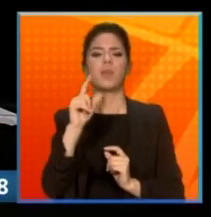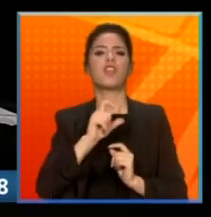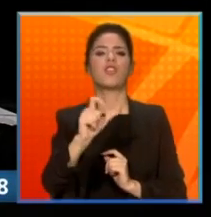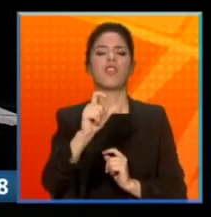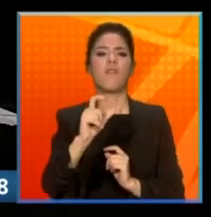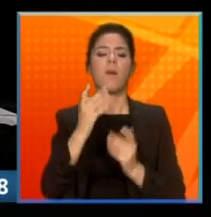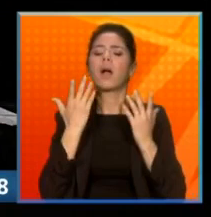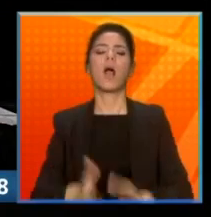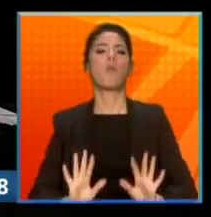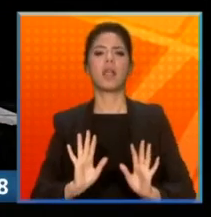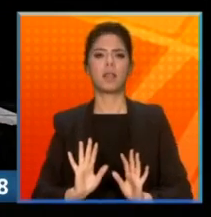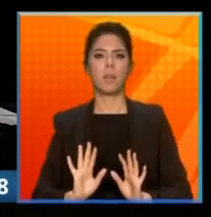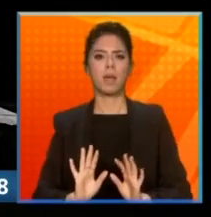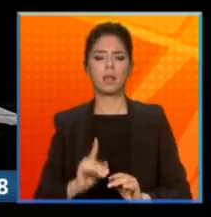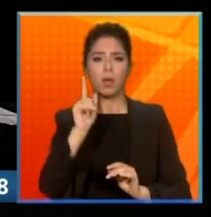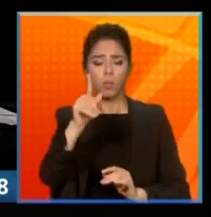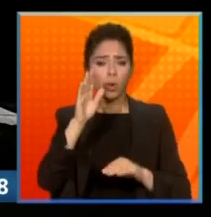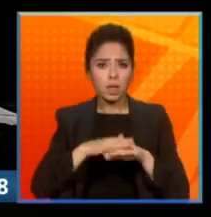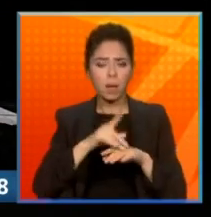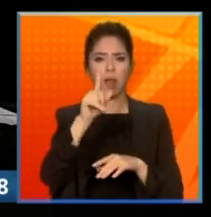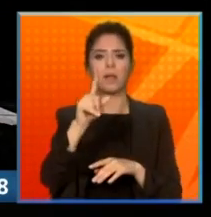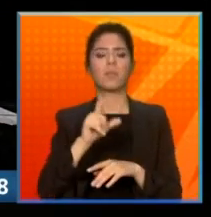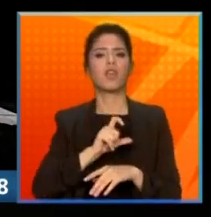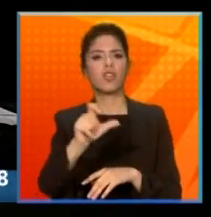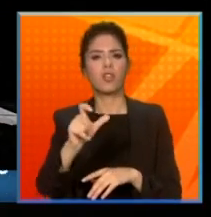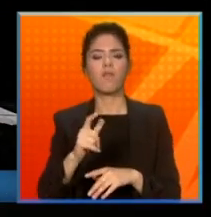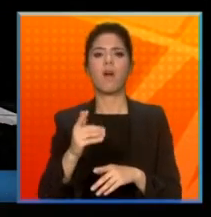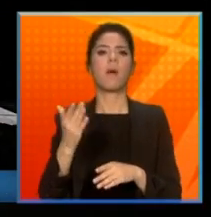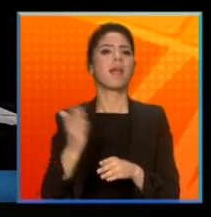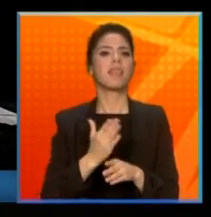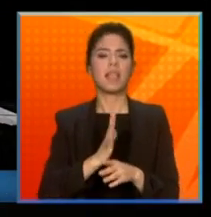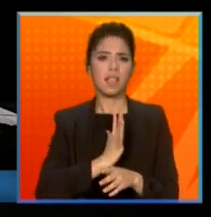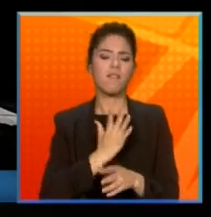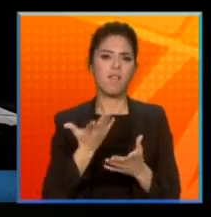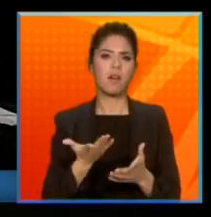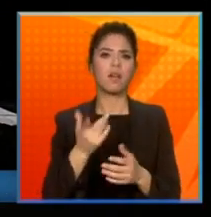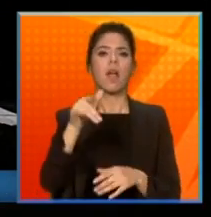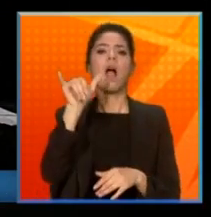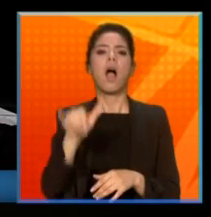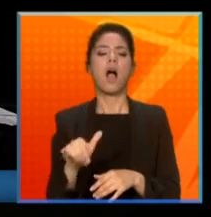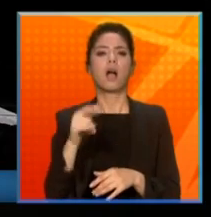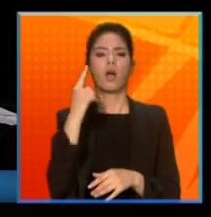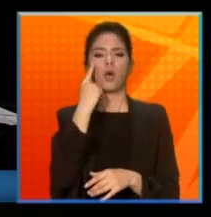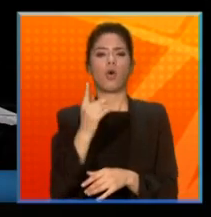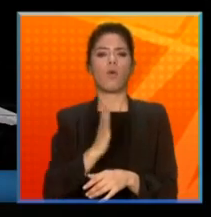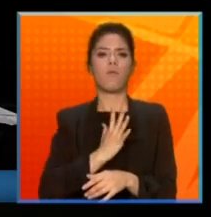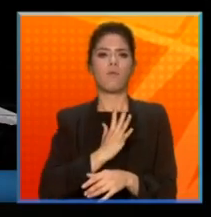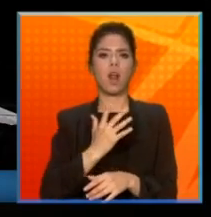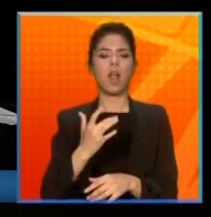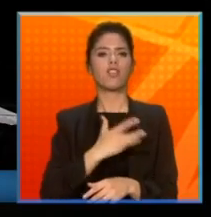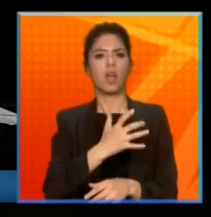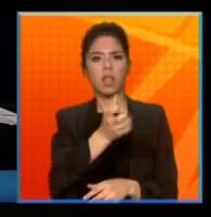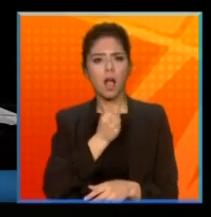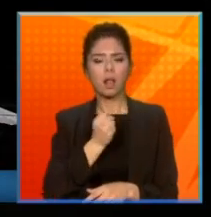edilebilir değil elbette ama bunu yapanların bir cevabı, bir gerekçesi vardı yine. Hak gördüler can almayı kendilerine. Ve